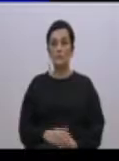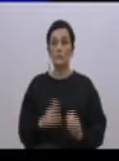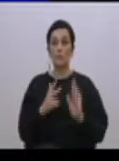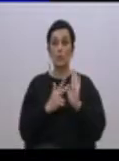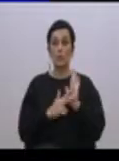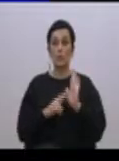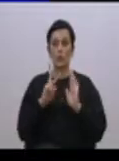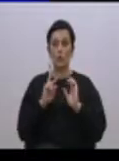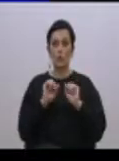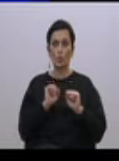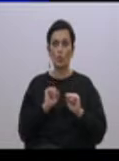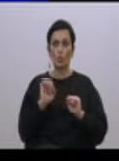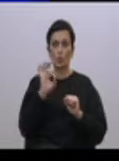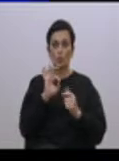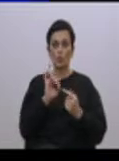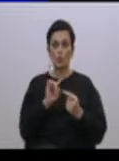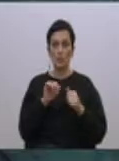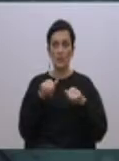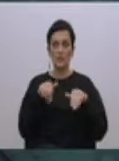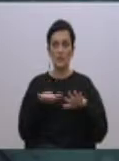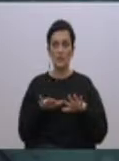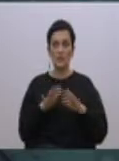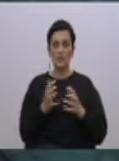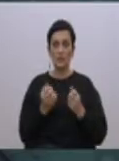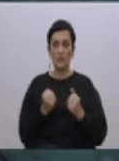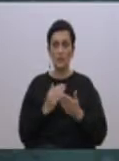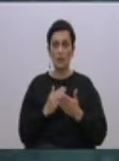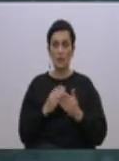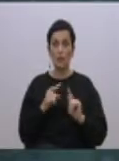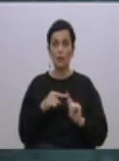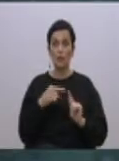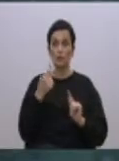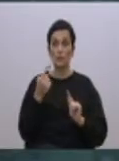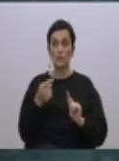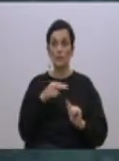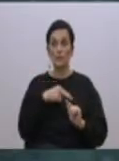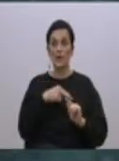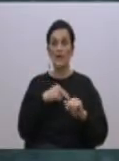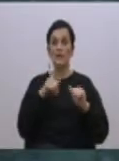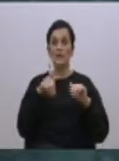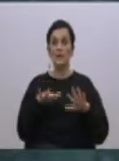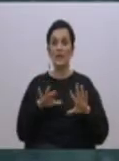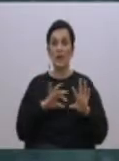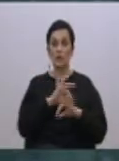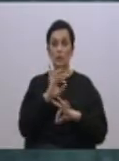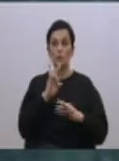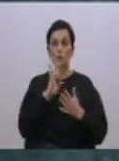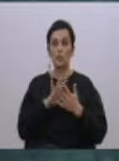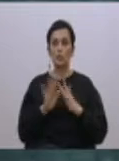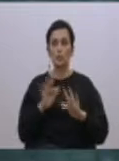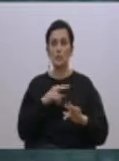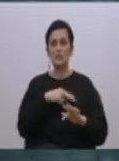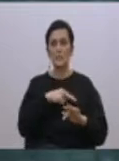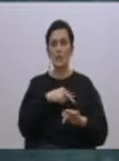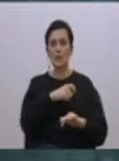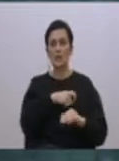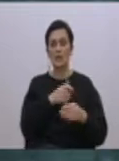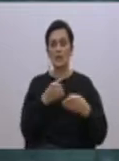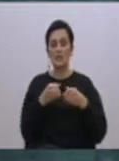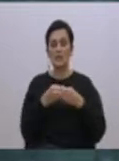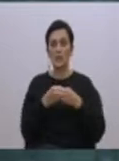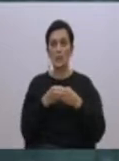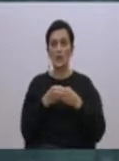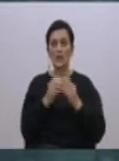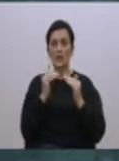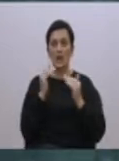Odhodim da ori moche, nul ci n-am de gând datul nebis mirebule. Șiende, gahal, parlamentul este datul nebis proiectului, modul în care s-a parlamentat delegația și m-am gândit că